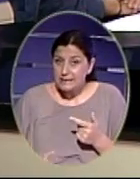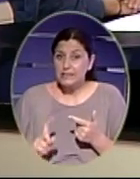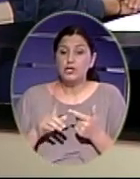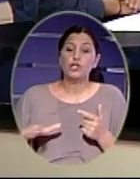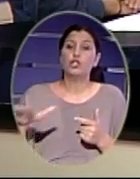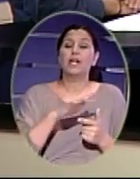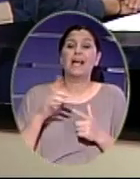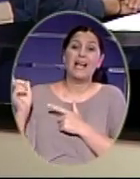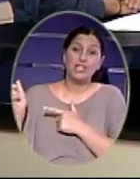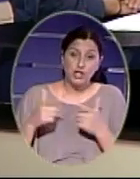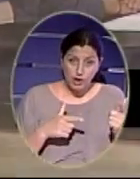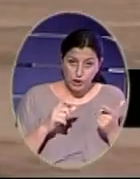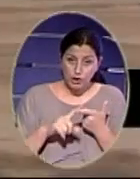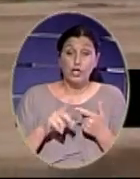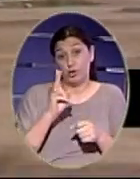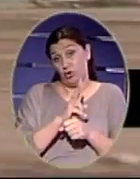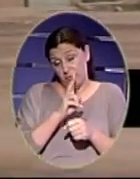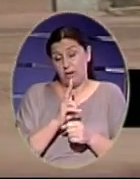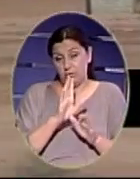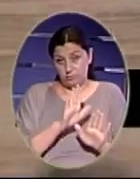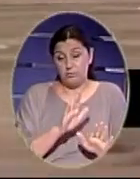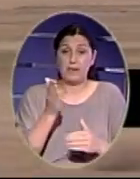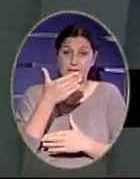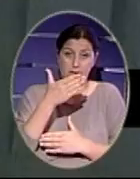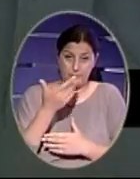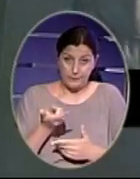אש, לשמר שטחי אש,